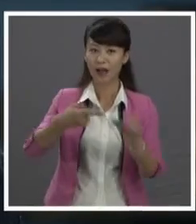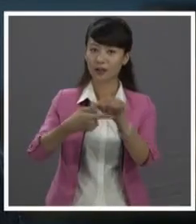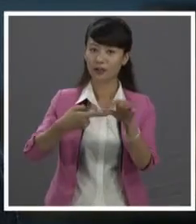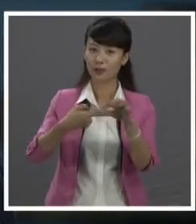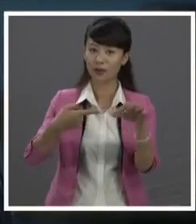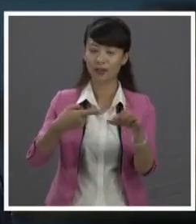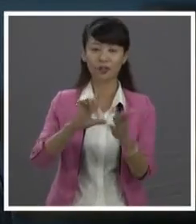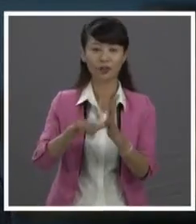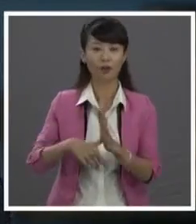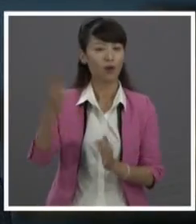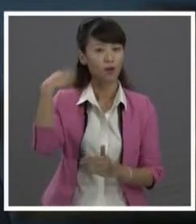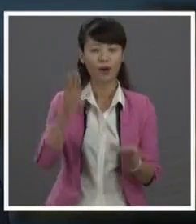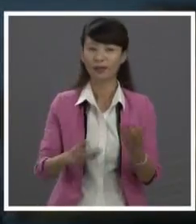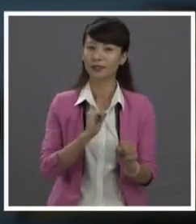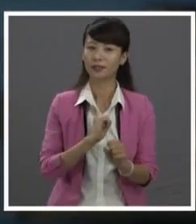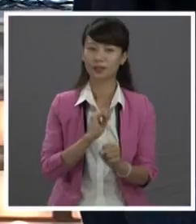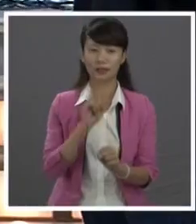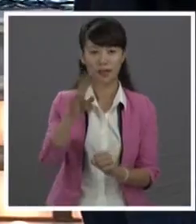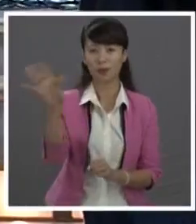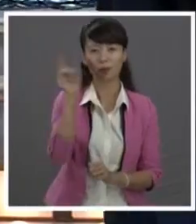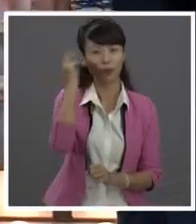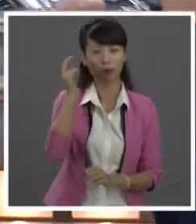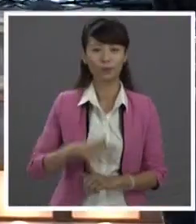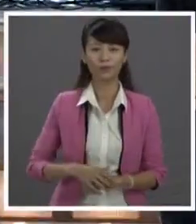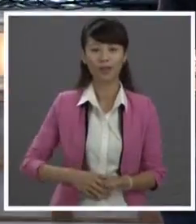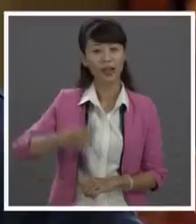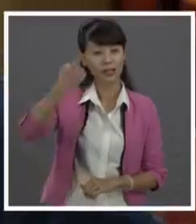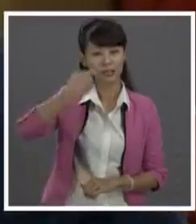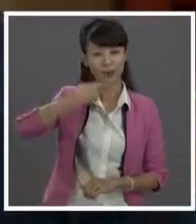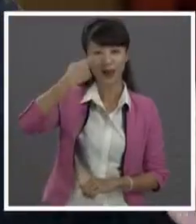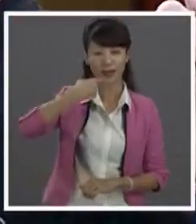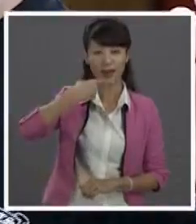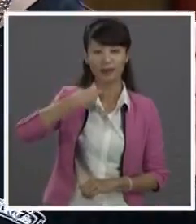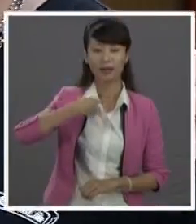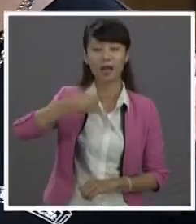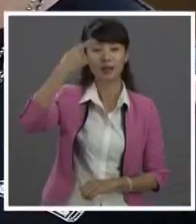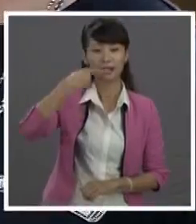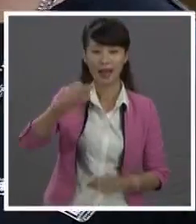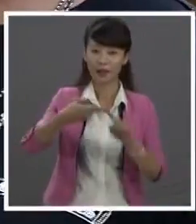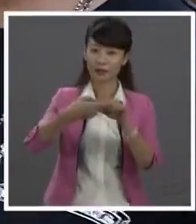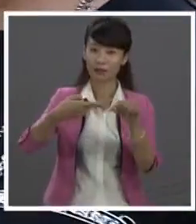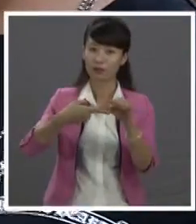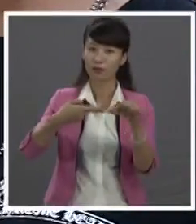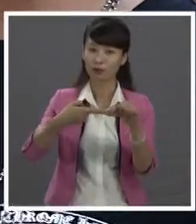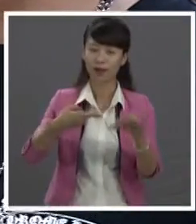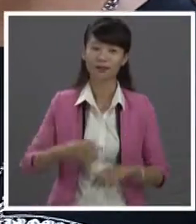个词的时候，聋孩子是怎么也看不懂。 刷牙， 牙刷。